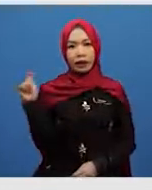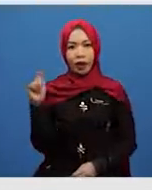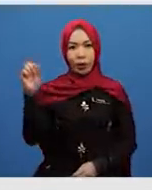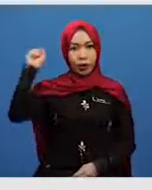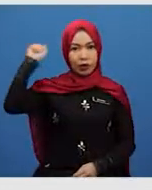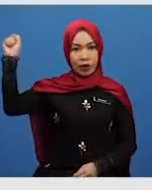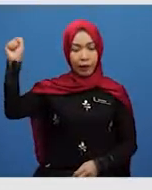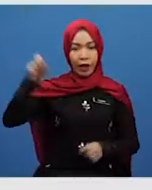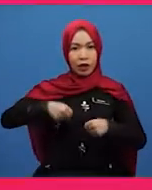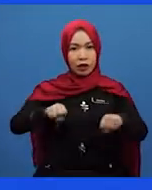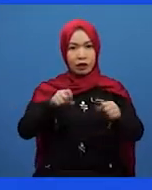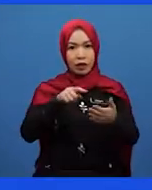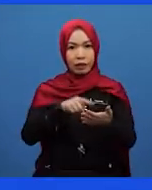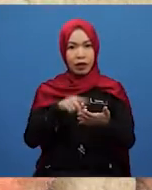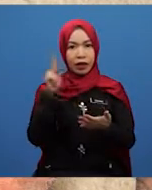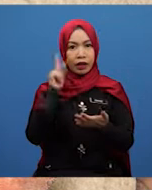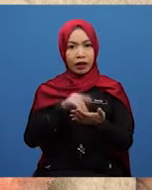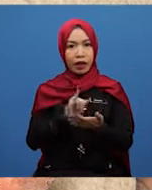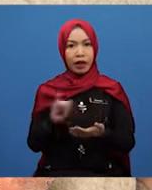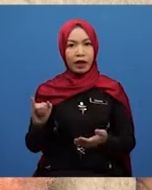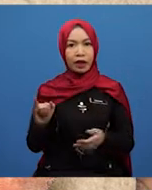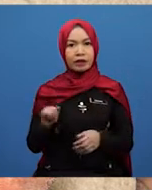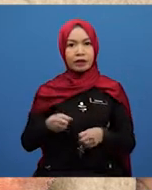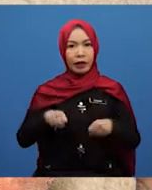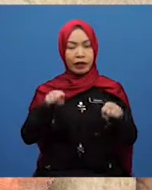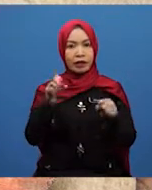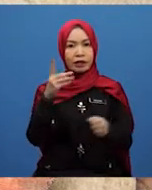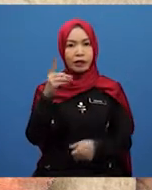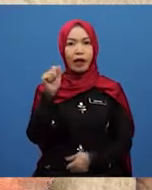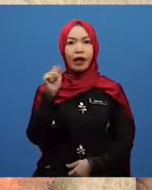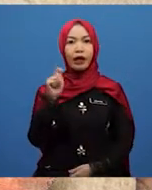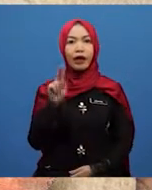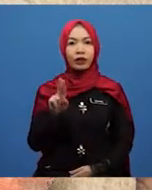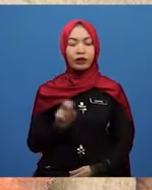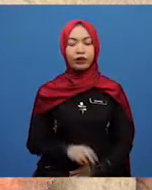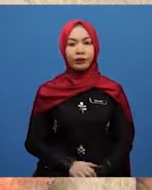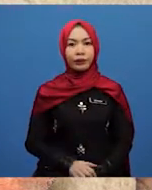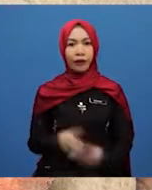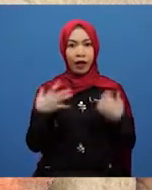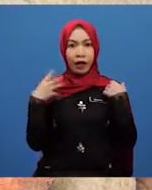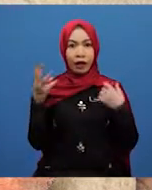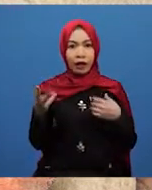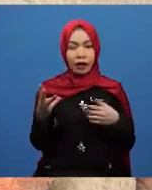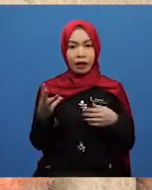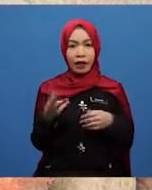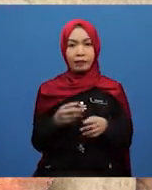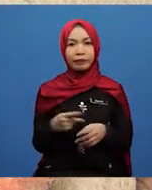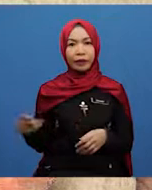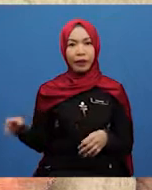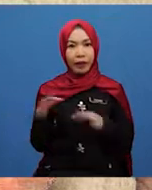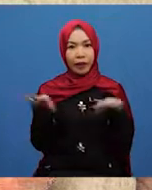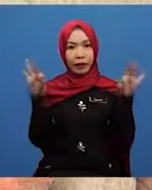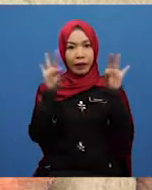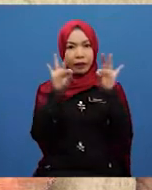sebagai sistem dan murid-murid ad6b info yang telah diterangkan tentang